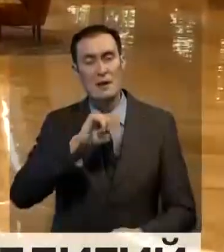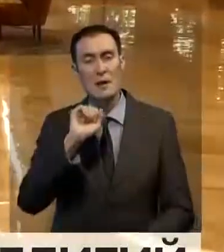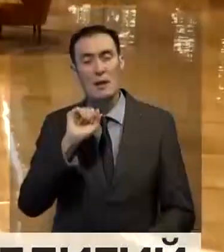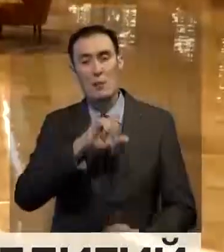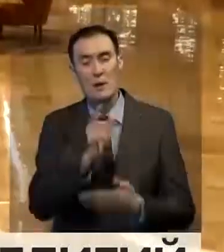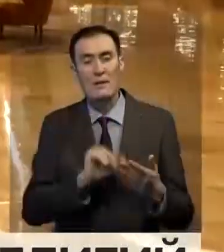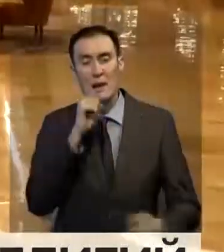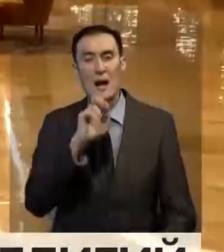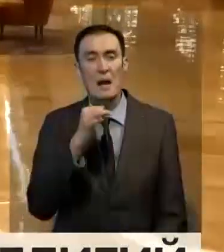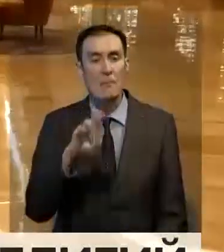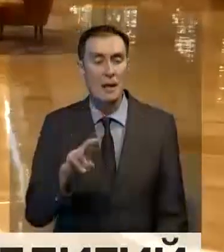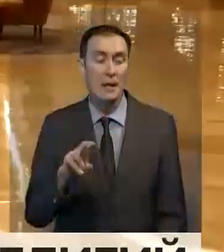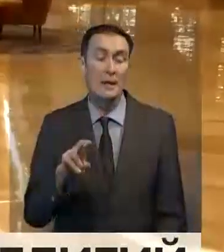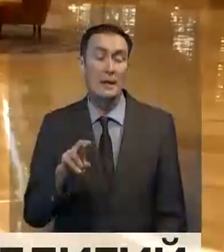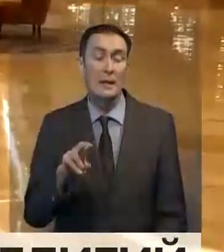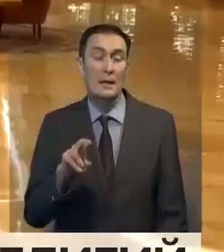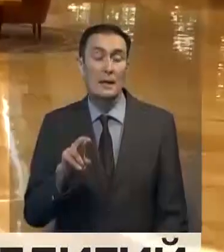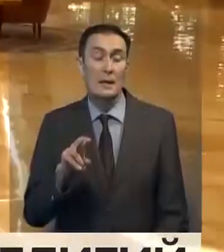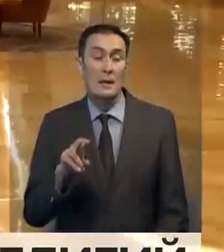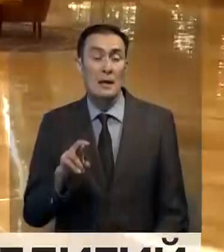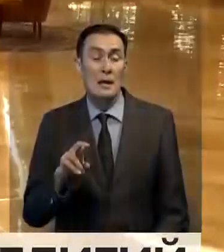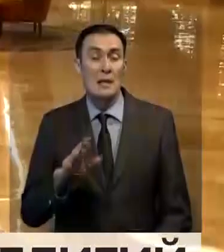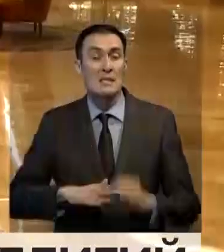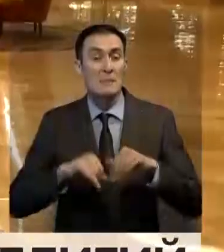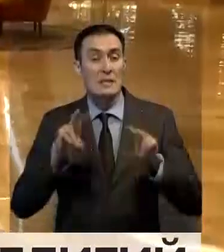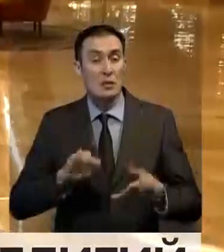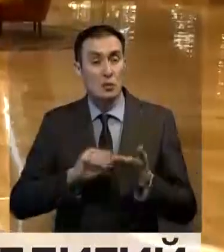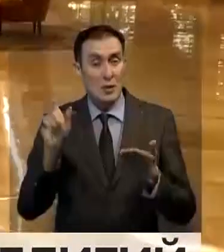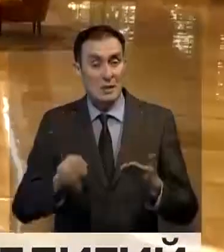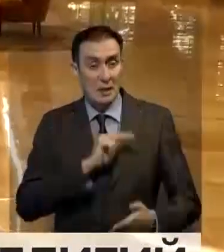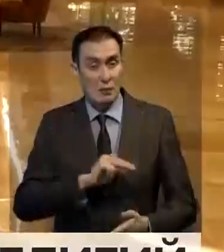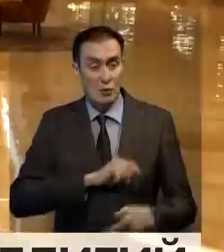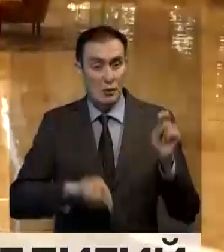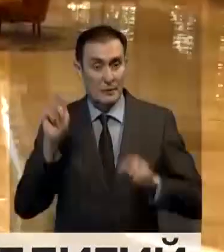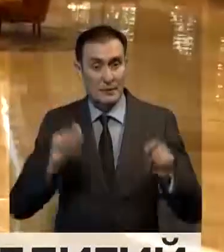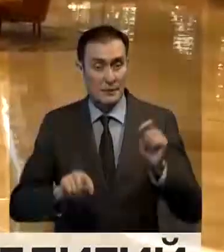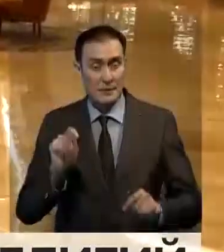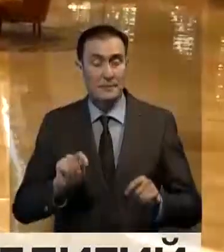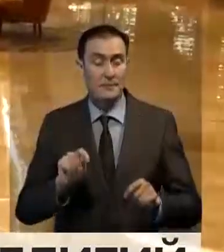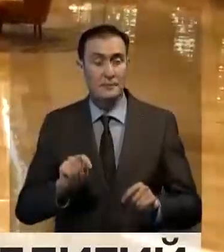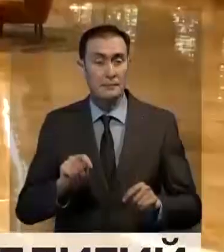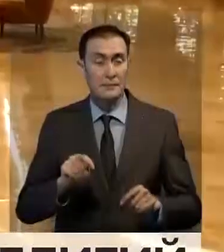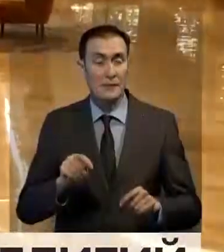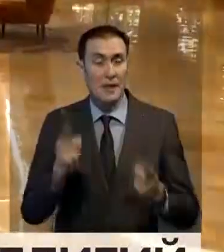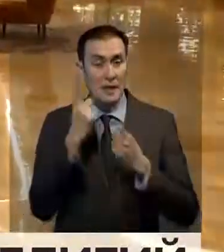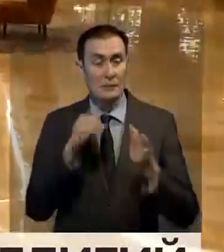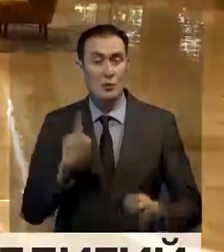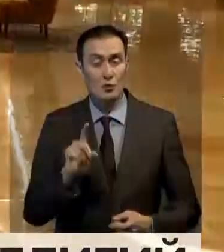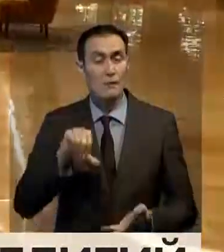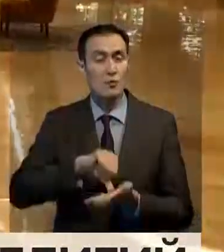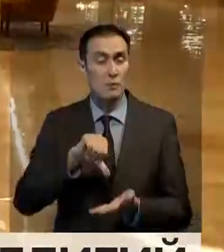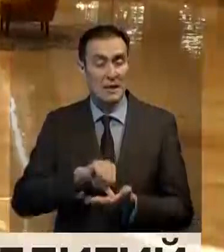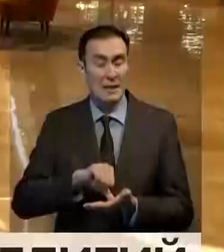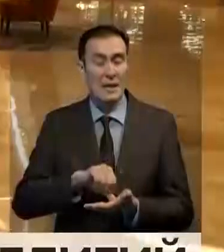мыслителя Абая Кунамбаева. Эксперты и журналисты, работающие на съезде, отметили, что